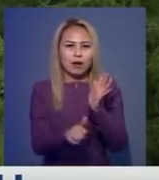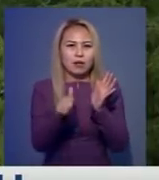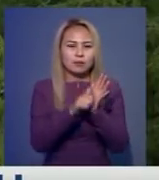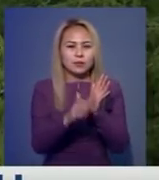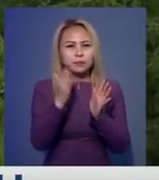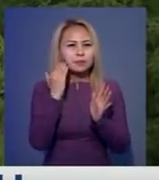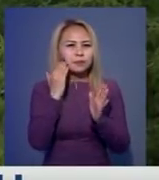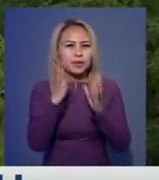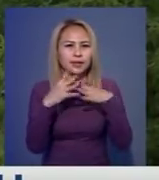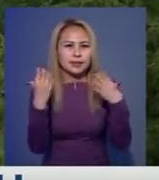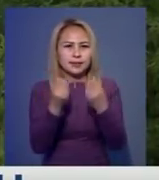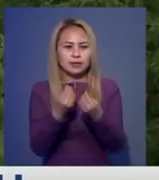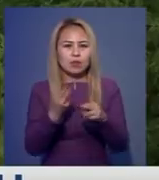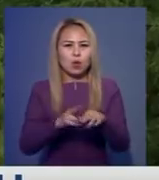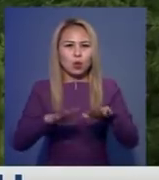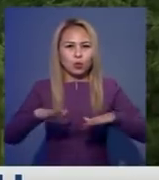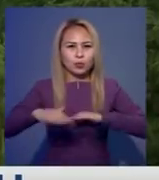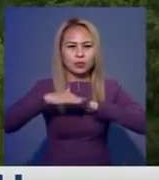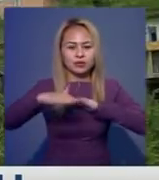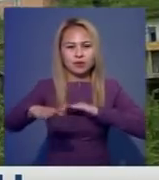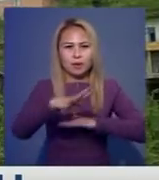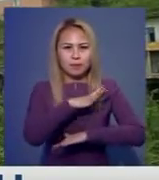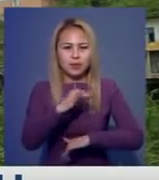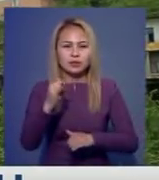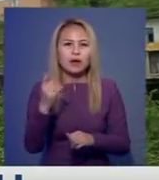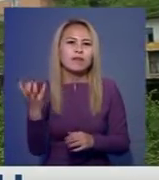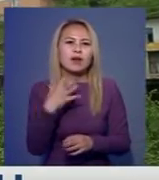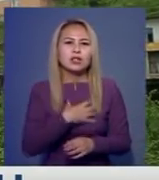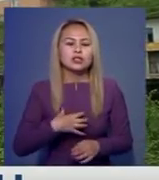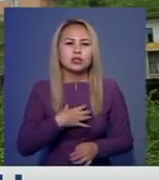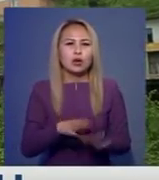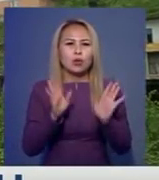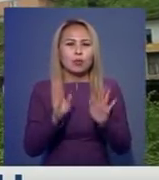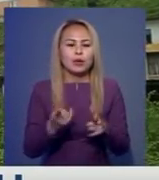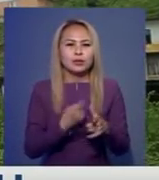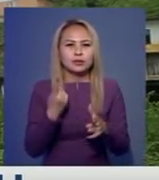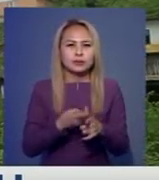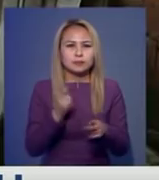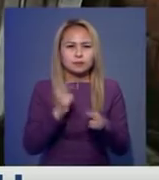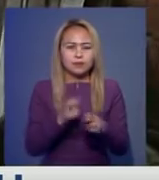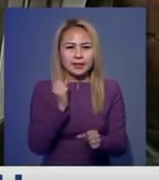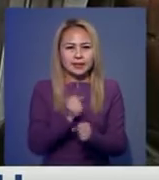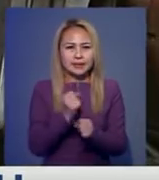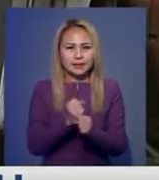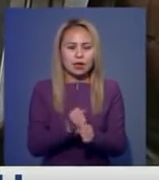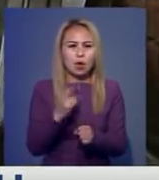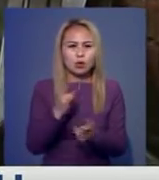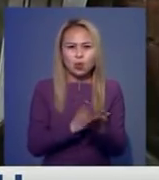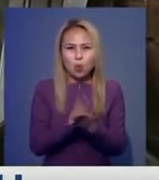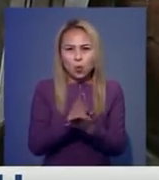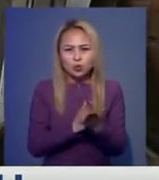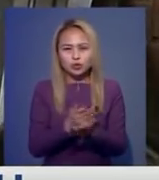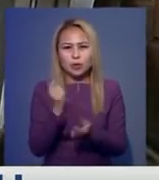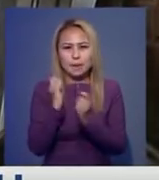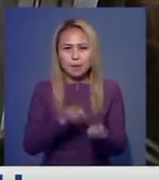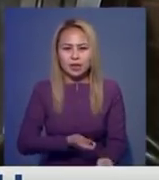отбасы. Табиғаты тамылжыған тау бөктеріне қоныстанған. Негізгі кәсібі ұсталық, темір балықты балта пышақ жасайды. Оларға күнбасар